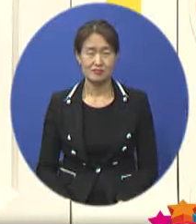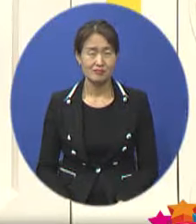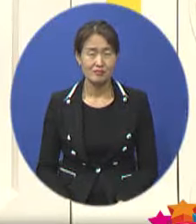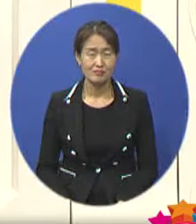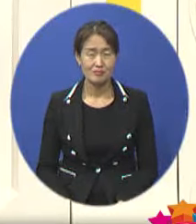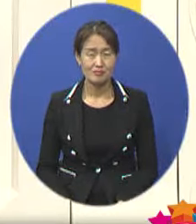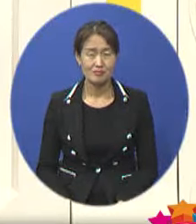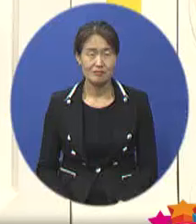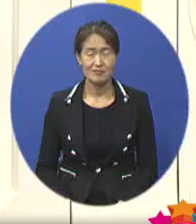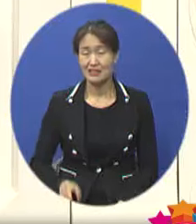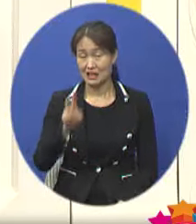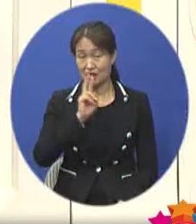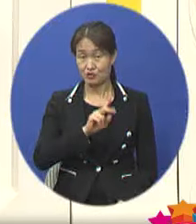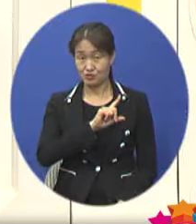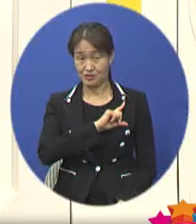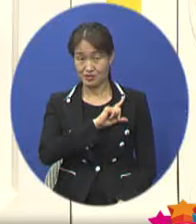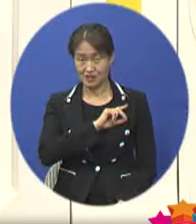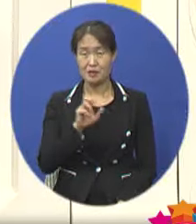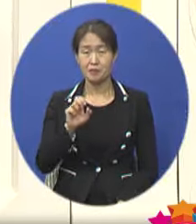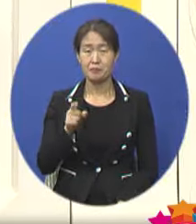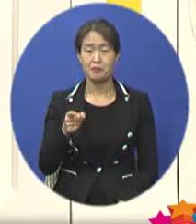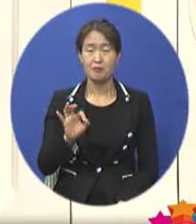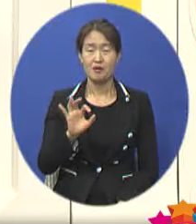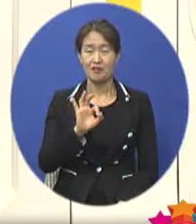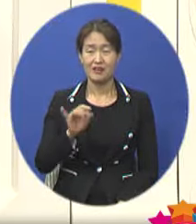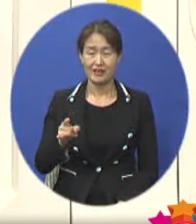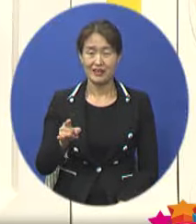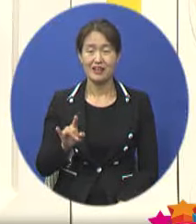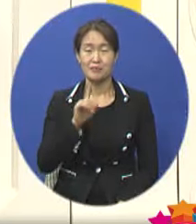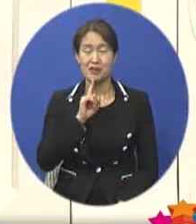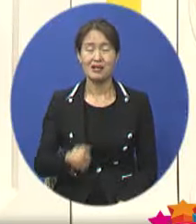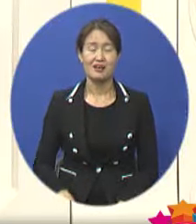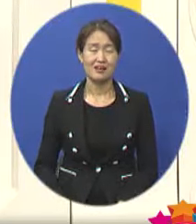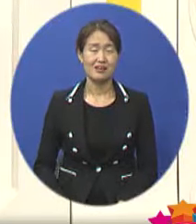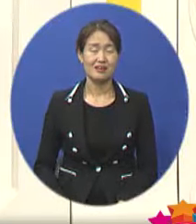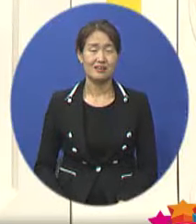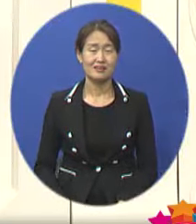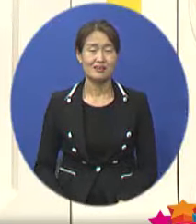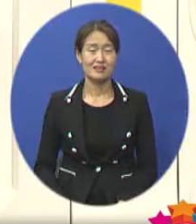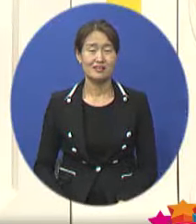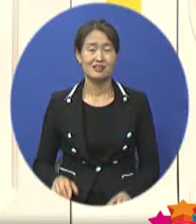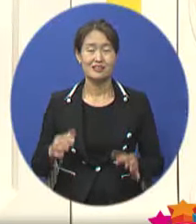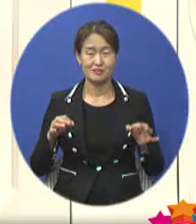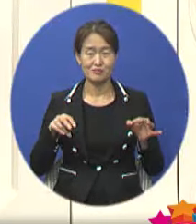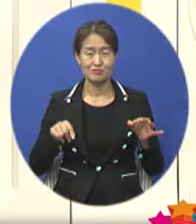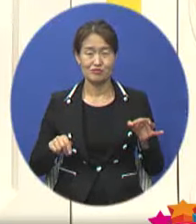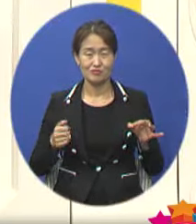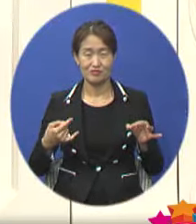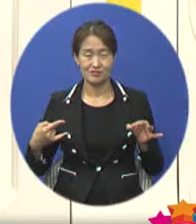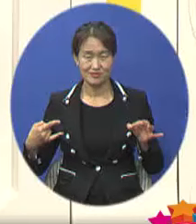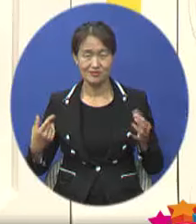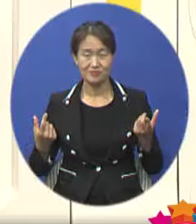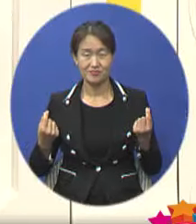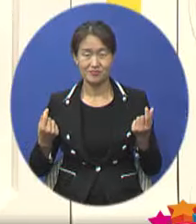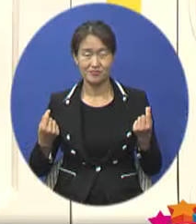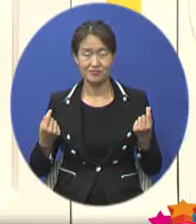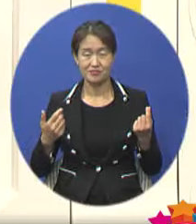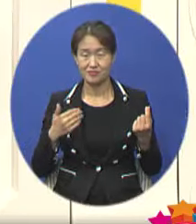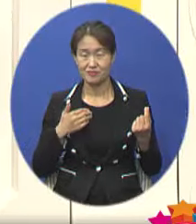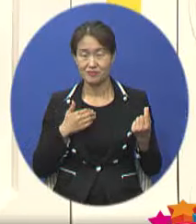가수 김수희 멍해. 예, 멍해. 네, 그분은 김수희네요. 예, 그러죠.